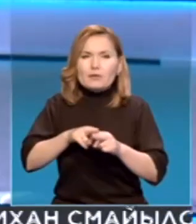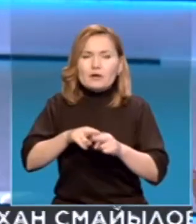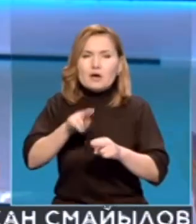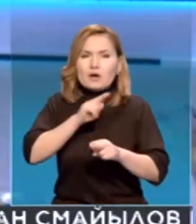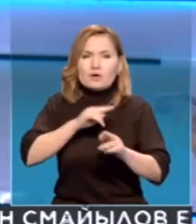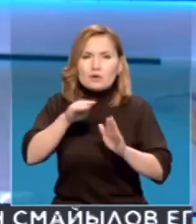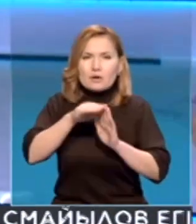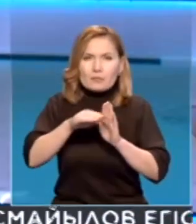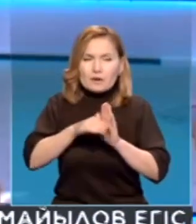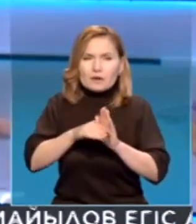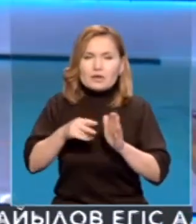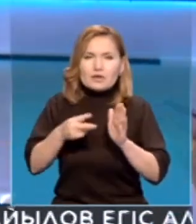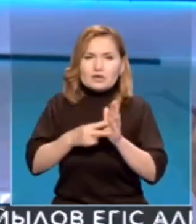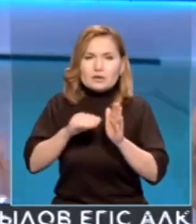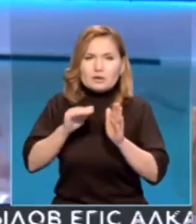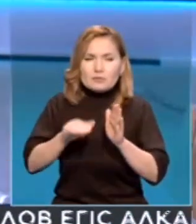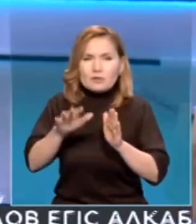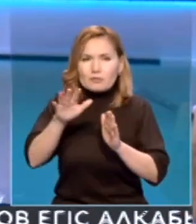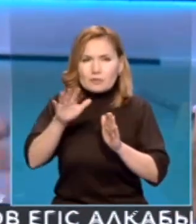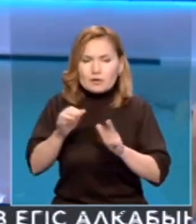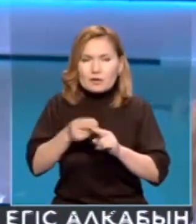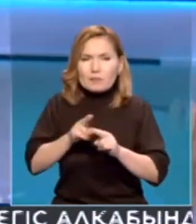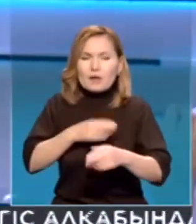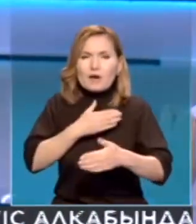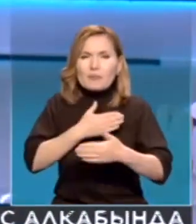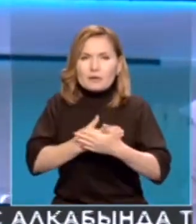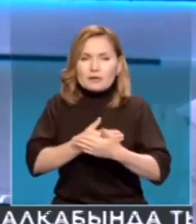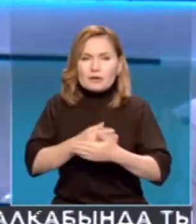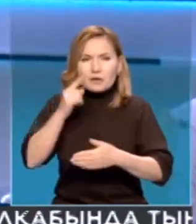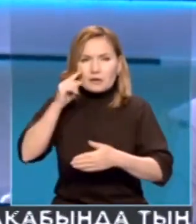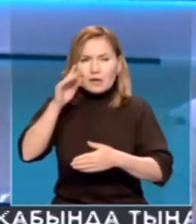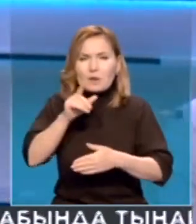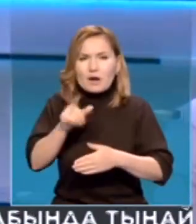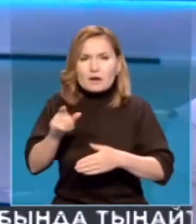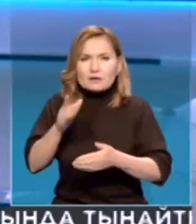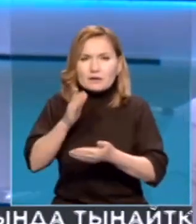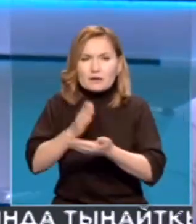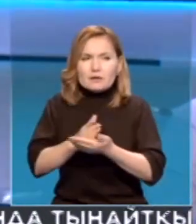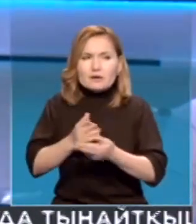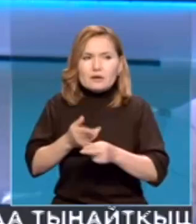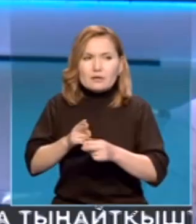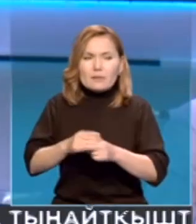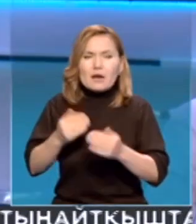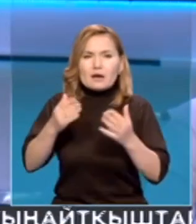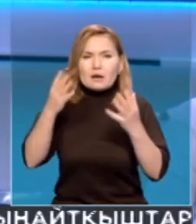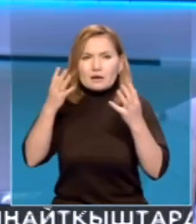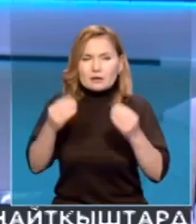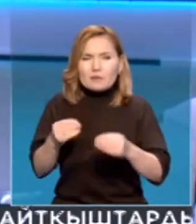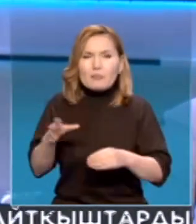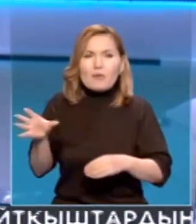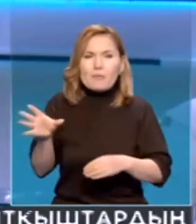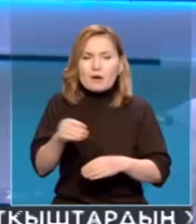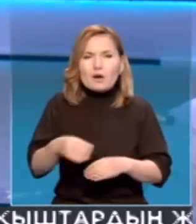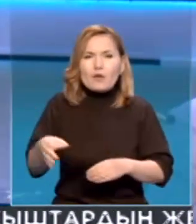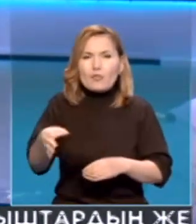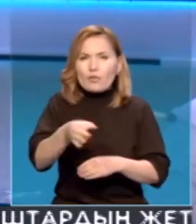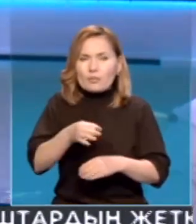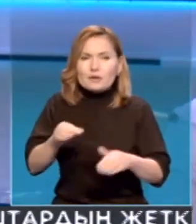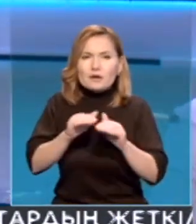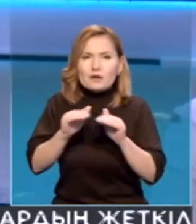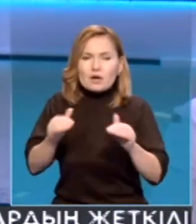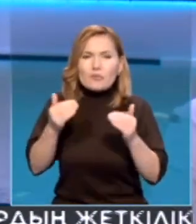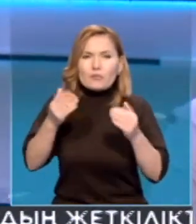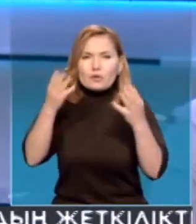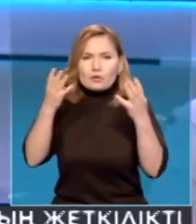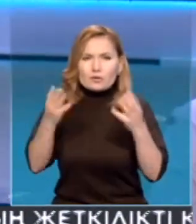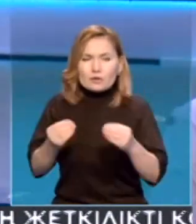мүшесі 7,5 мыңнан астам белсенді, белді, танымал азаматтар. Бұл бір. Онымен қатар қазіргі таңда бізде барлық облыстық деңгейлерде бүгінгі